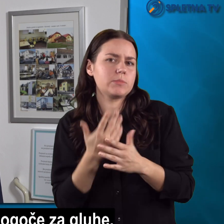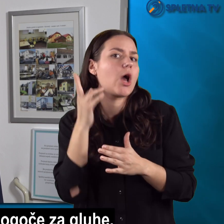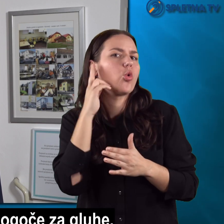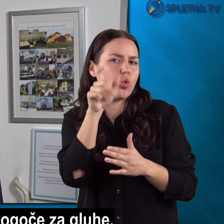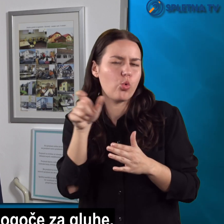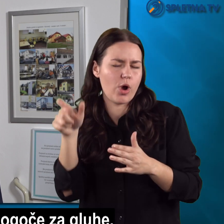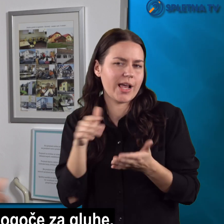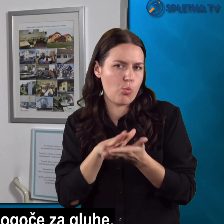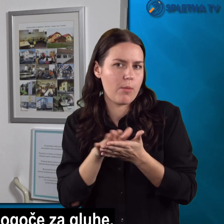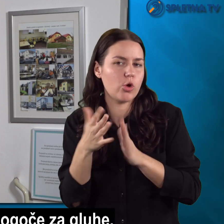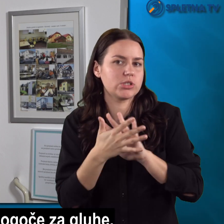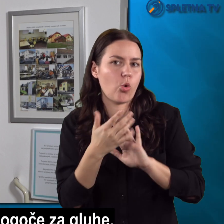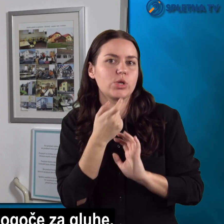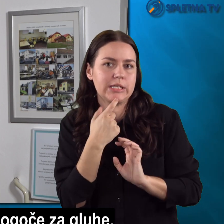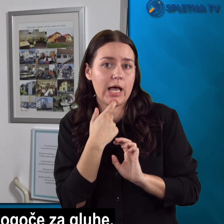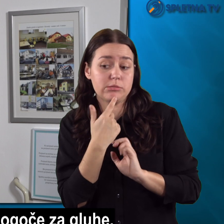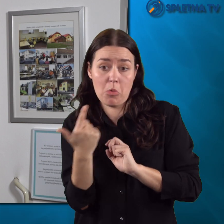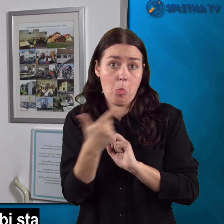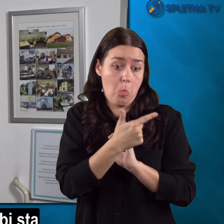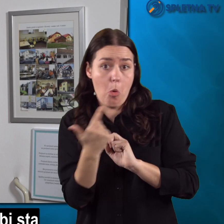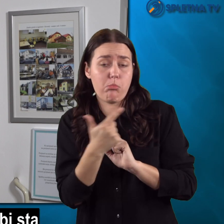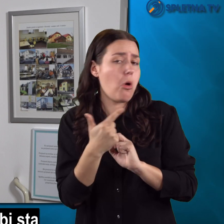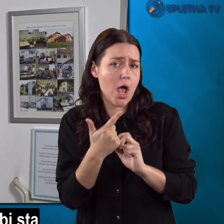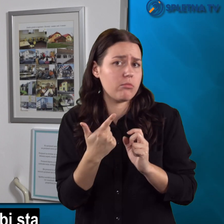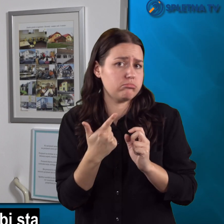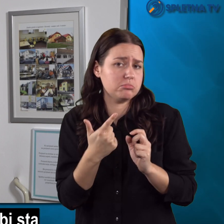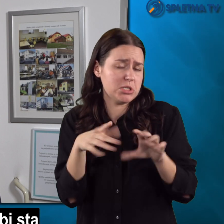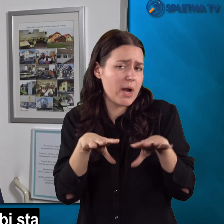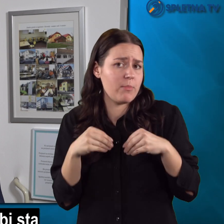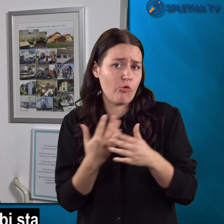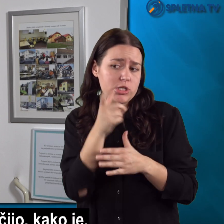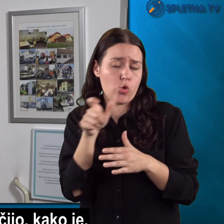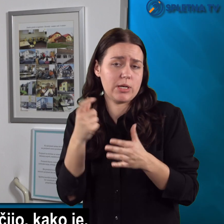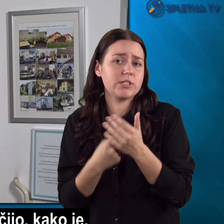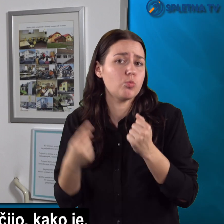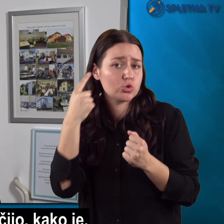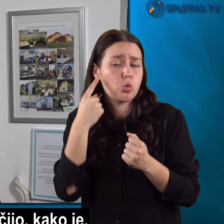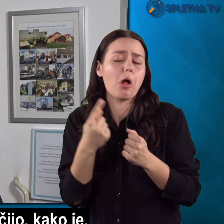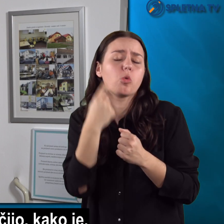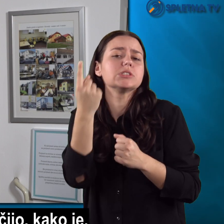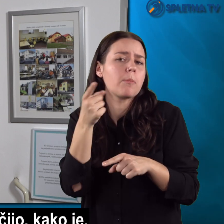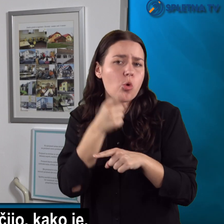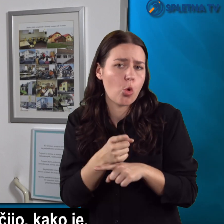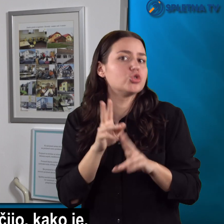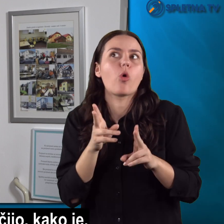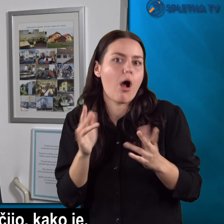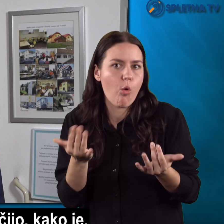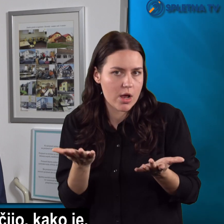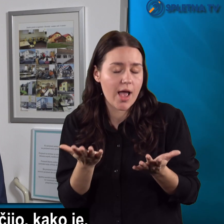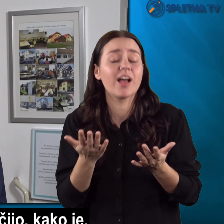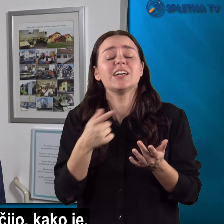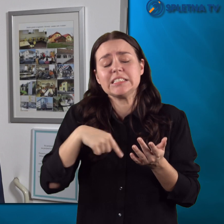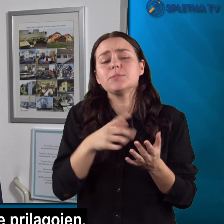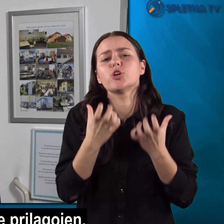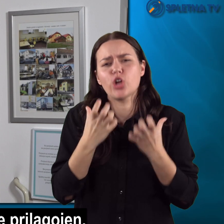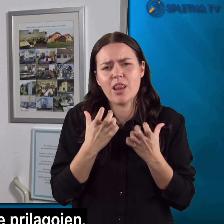uporabljajo znakovni jezik. Obe zgodbi sta sprejemljivi za osebe z izgubo sluha, ne se sami odloči, kako je. Si pa vsekakor želimo, da